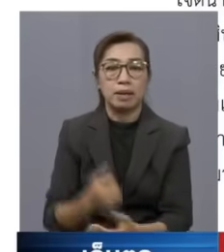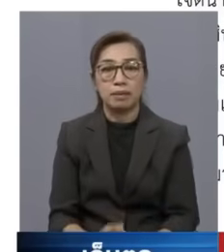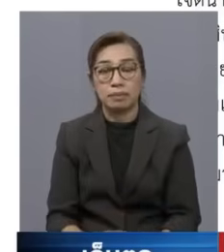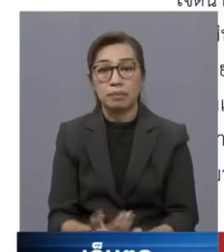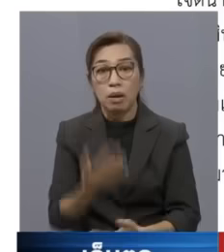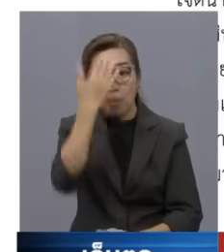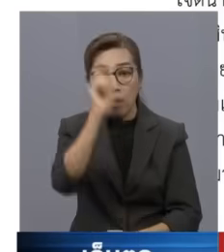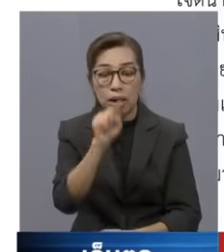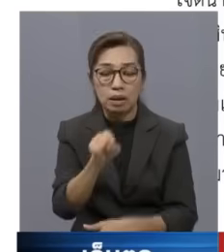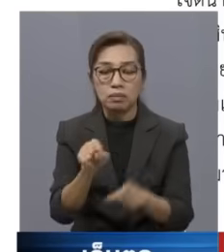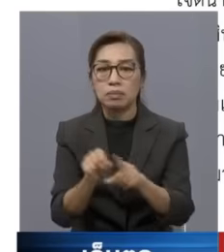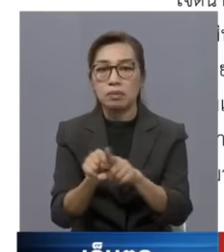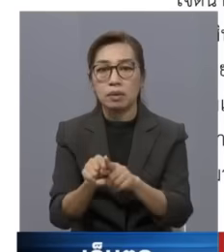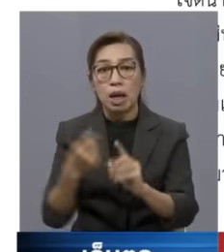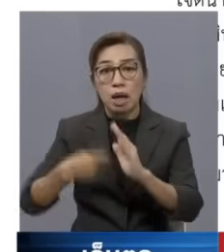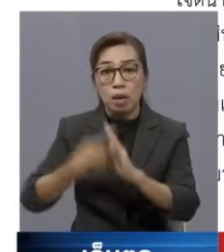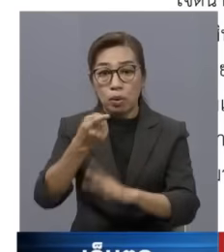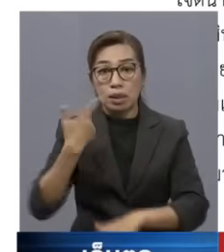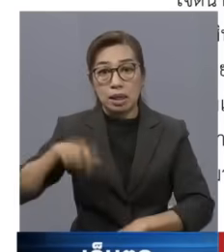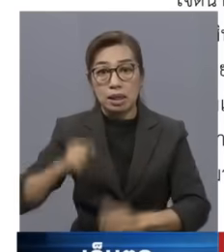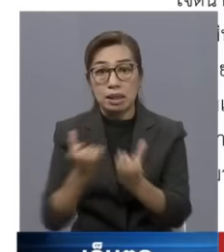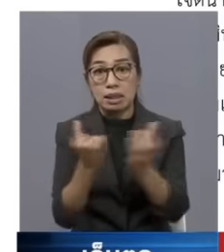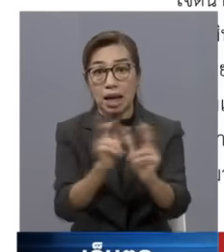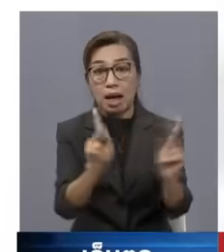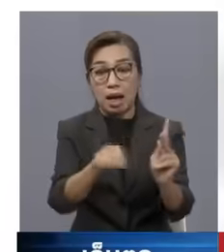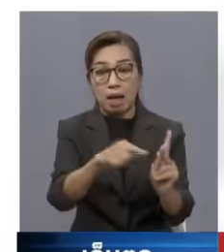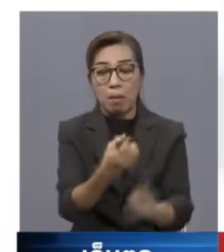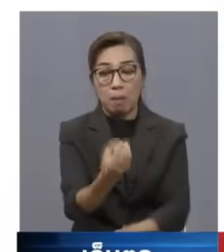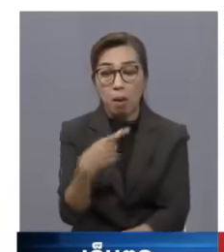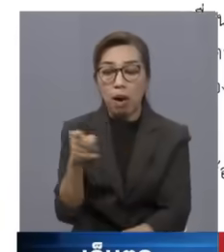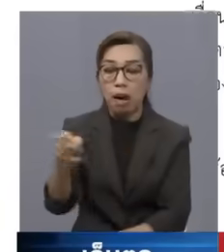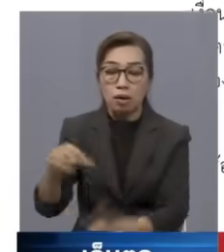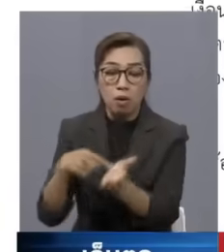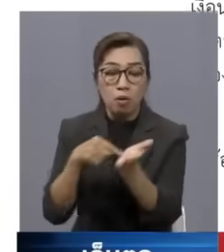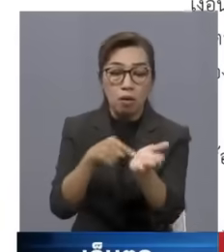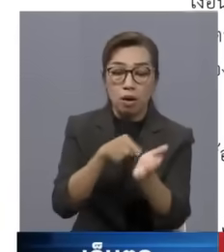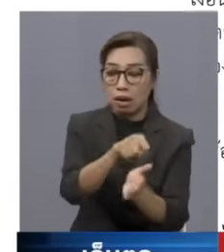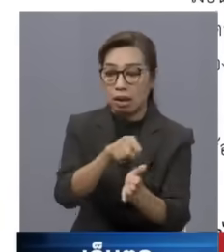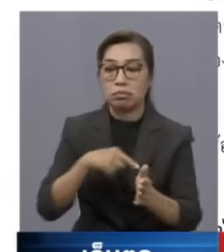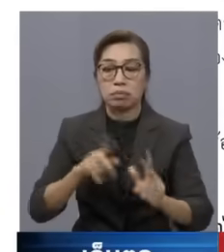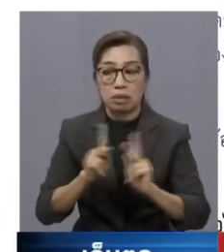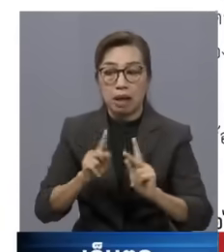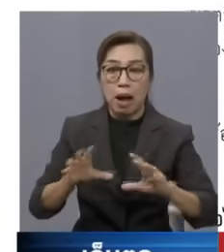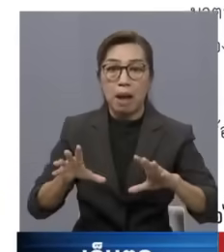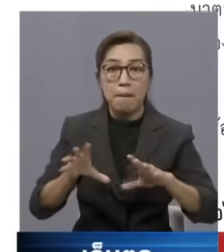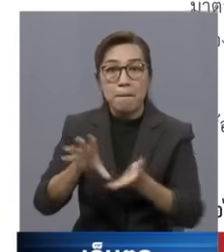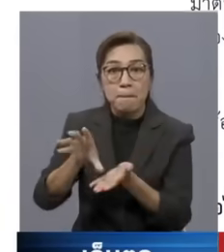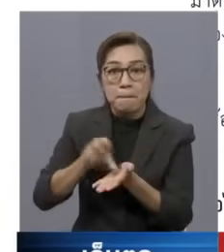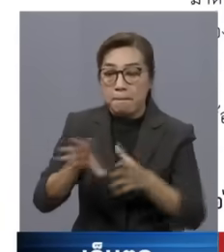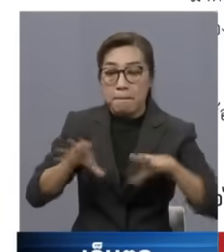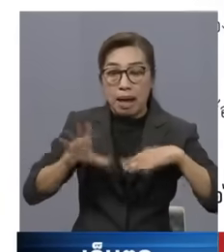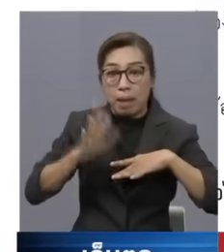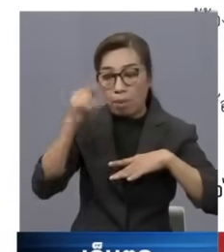เขามองว่าส่วนหนึ่งเนี่ยเหตุผลของสารมนูญที่ยกมาประกอบคำวินิจฉัยก็อย่างที่เล่าไปแล้วว่าคนที่ยื่นไม่ใช่ผู้ที่ถูก